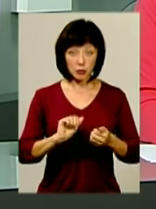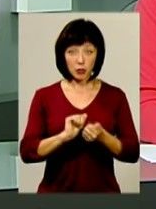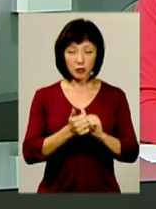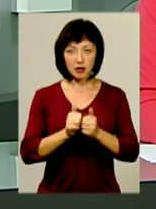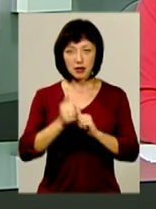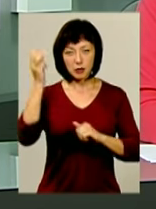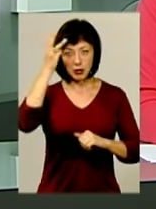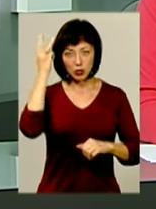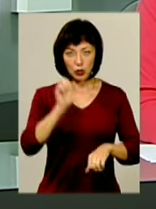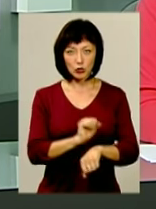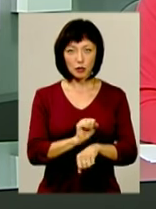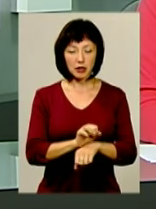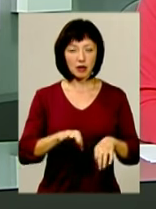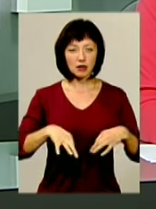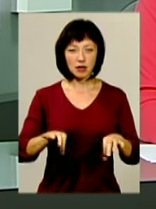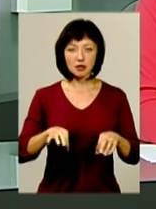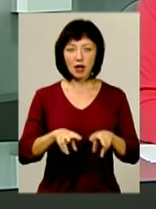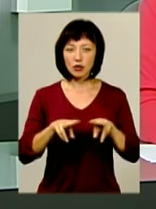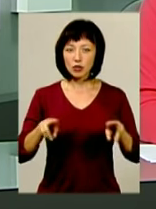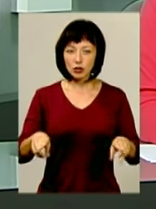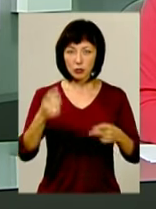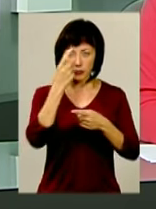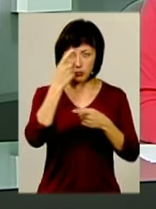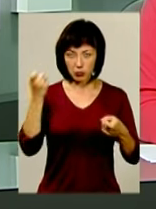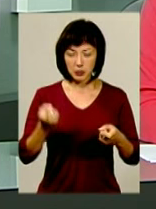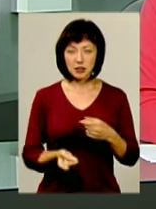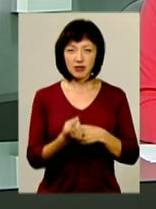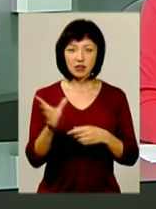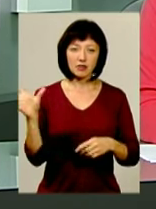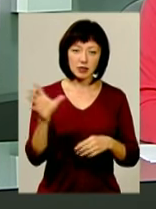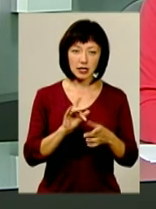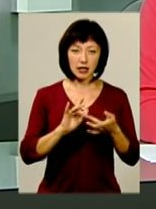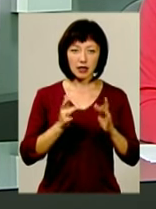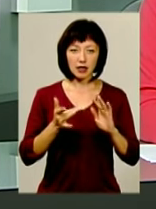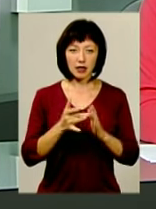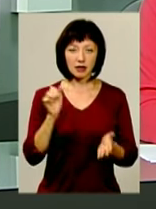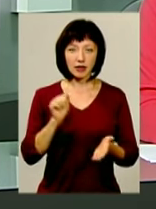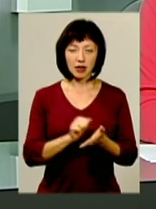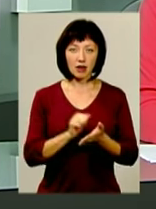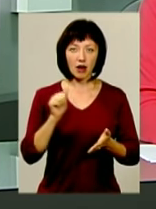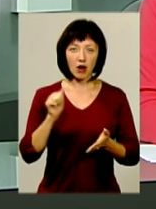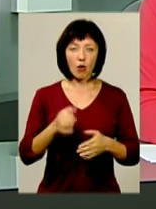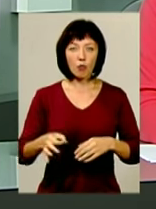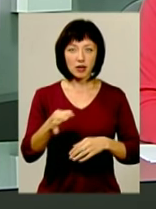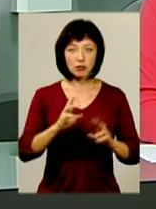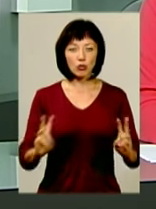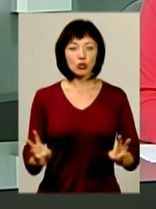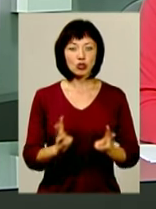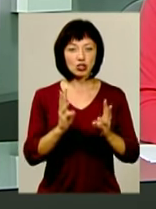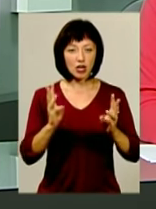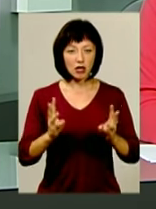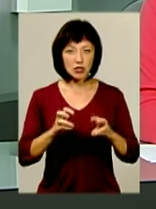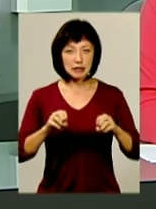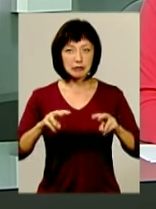зупинках громадського транспорту. Аналогічне повідомлення з'явилося чи не в усіх інтернет-виданнях краю. Пожежа на території комунального